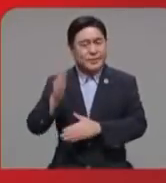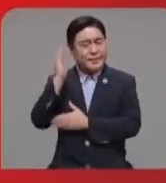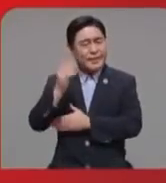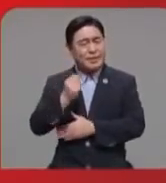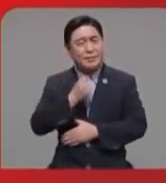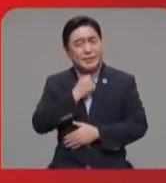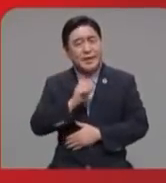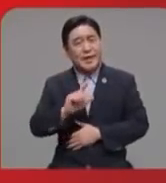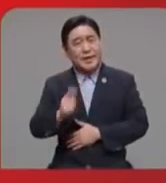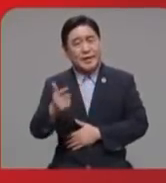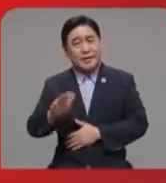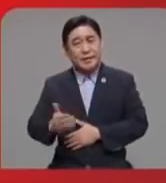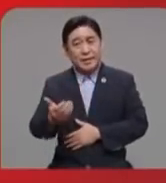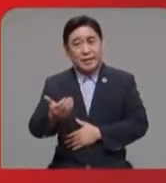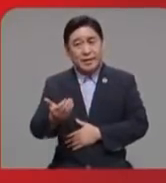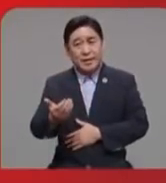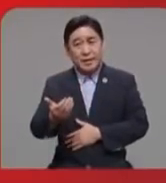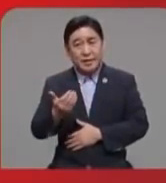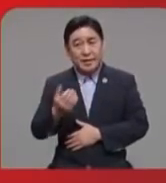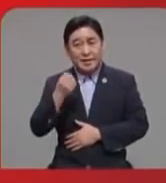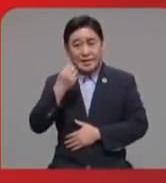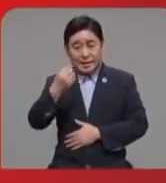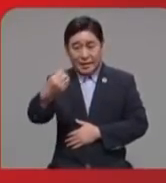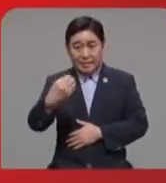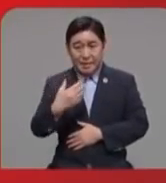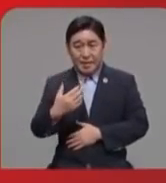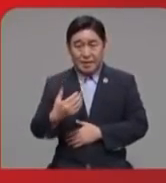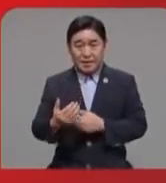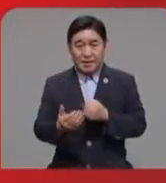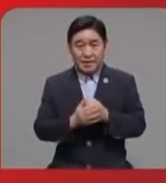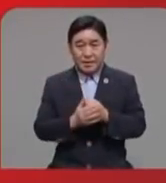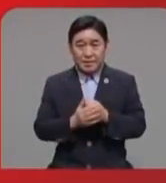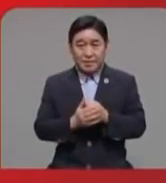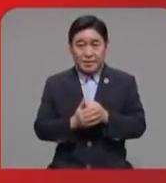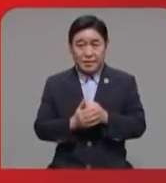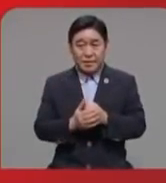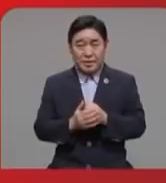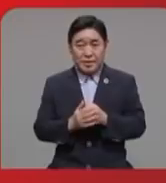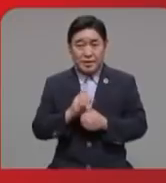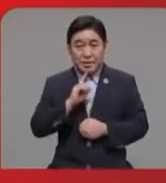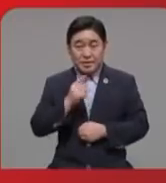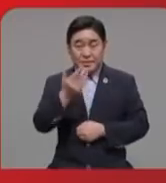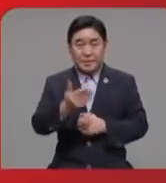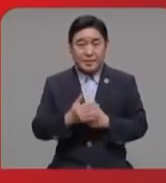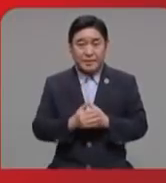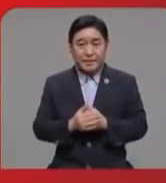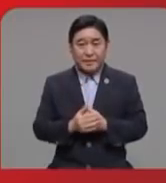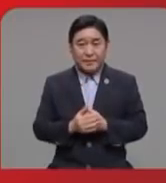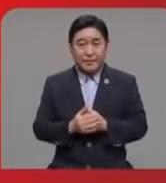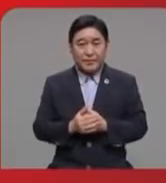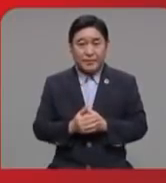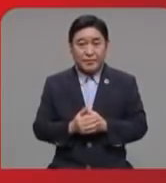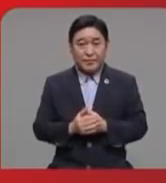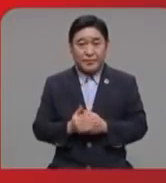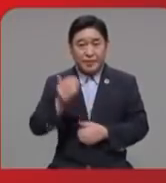했는데 아까 또 이상한 이야기를 하는 바람에 네. 내가 불가피하게 합니다.